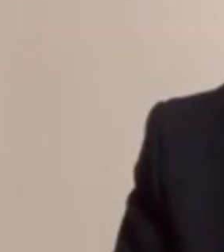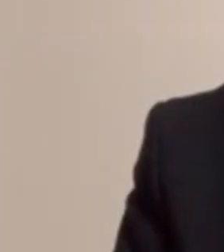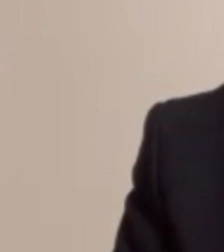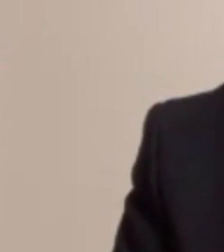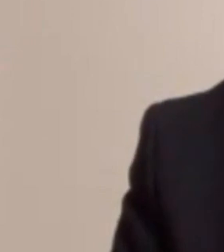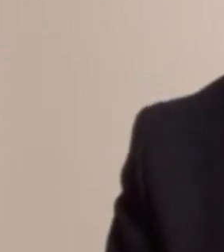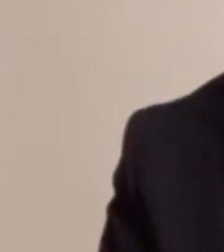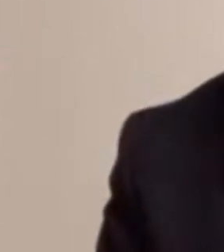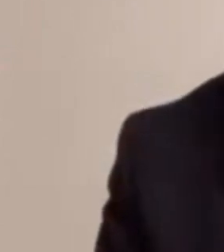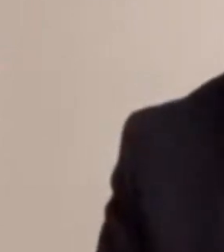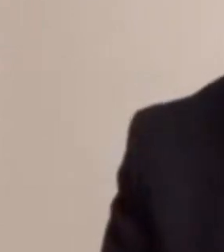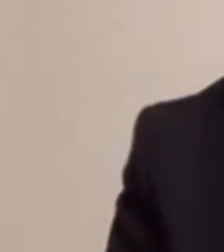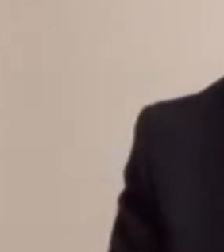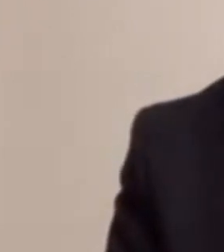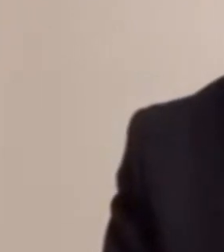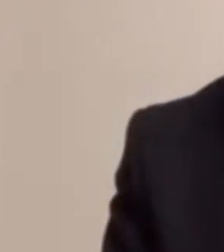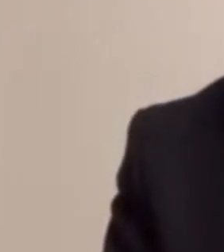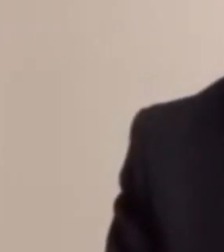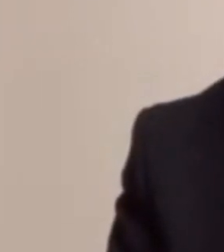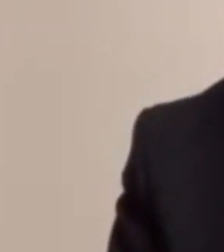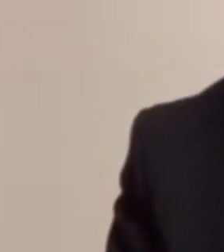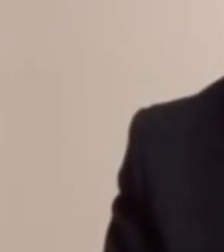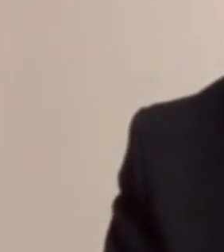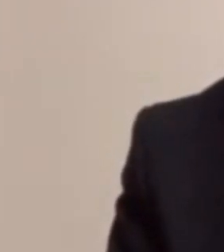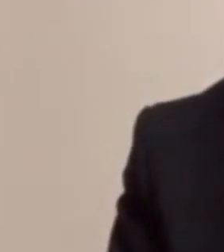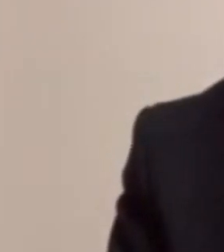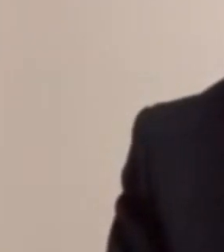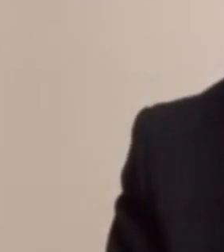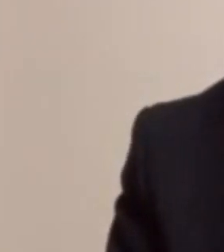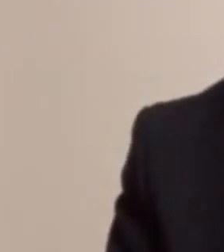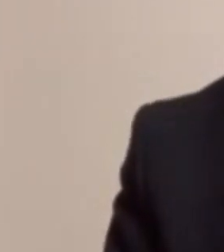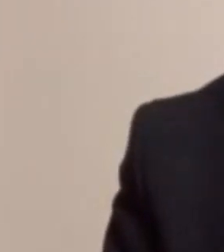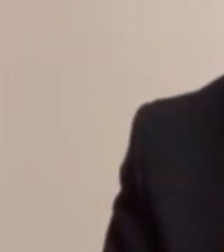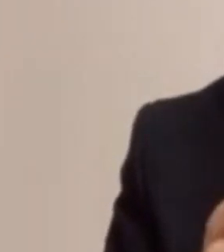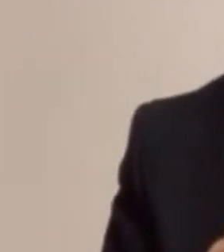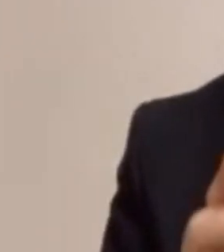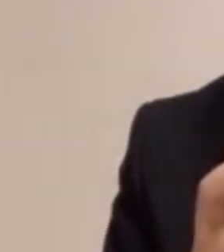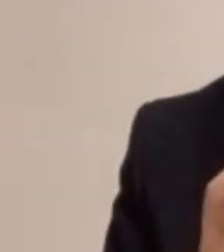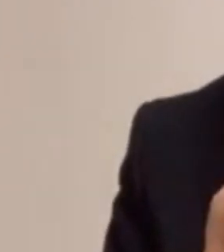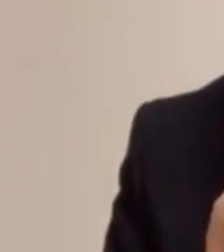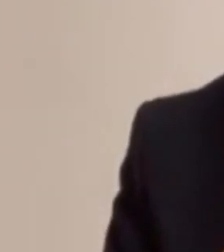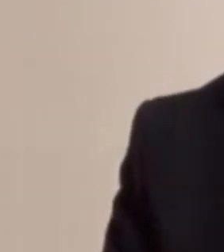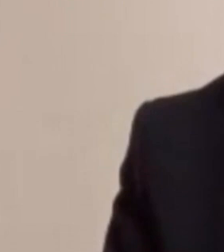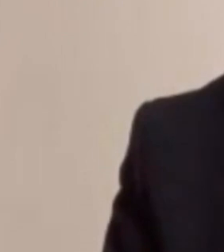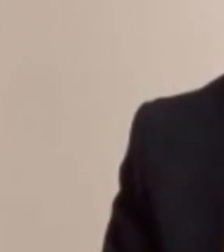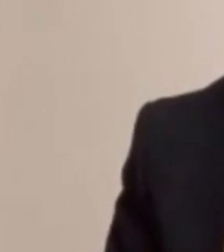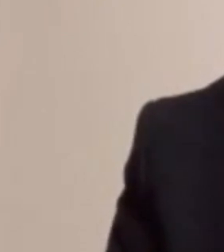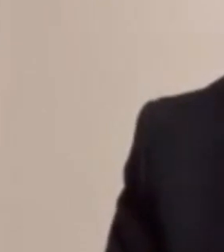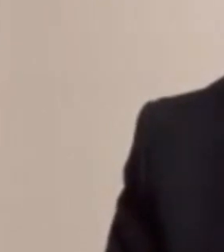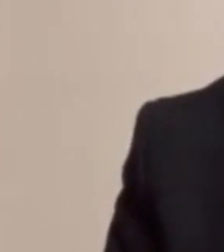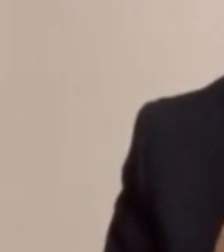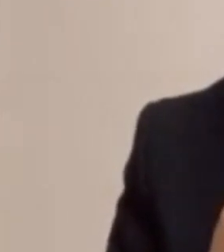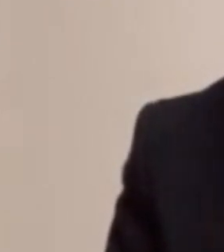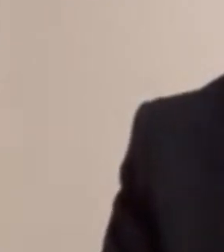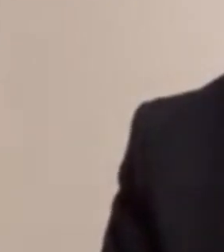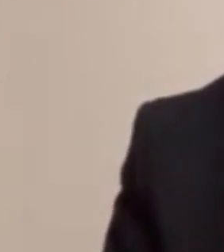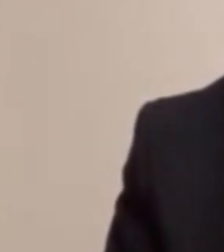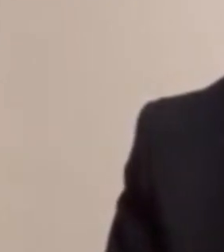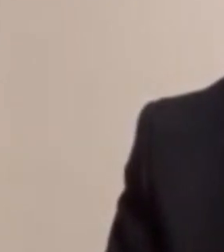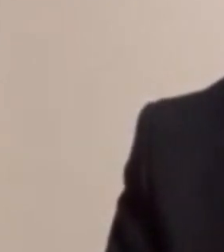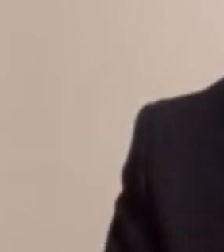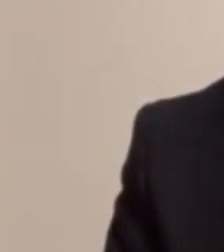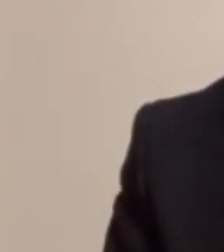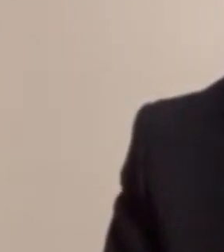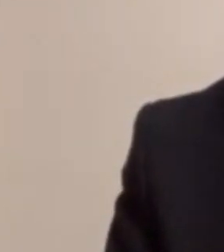زواج ابن الأستاذ هشام، لكن ما قدرت أروح بسبب كنت بالموصل ورجعت متأخر، بس وعدت أنه أروح إلى وأبارك